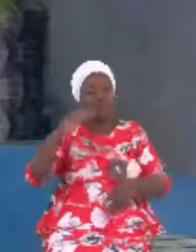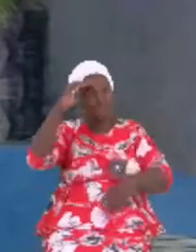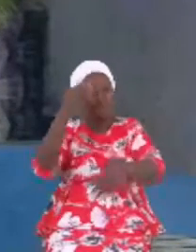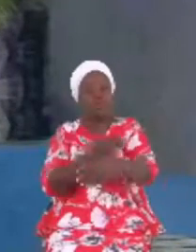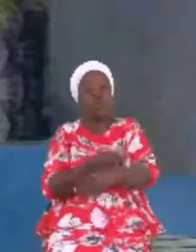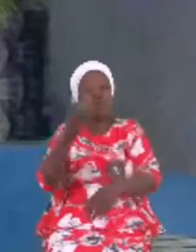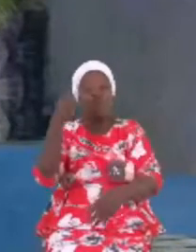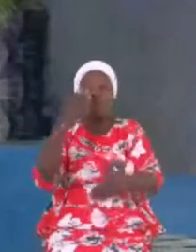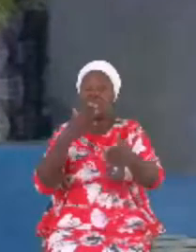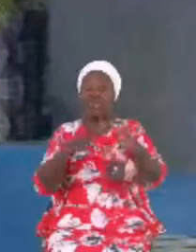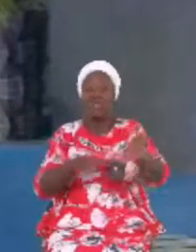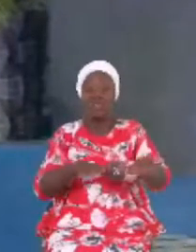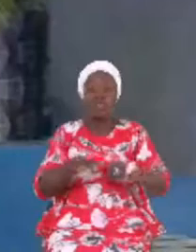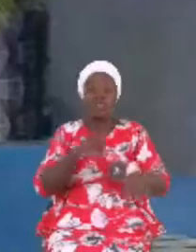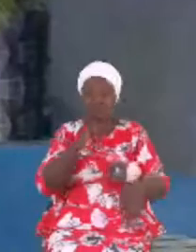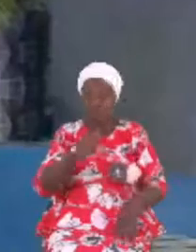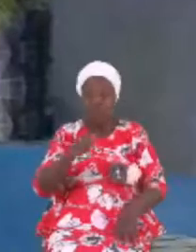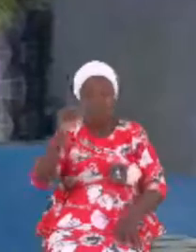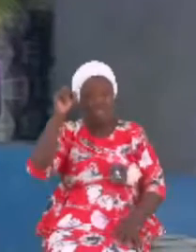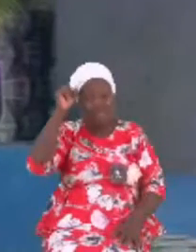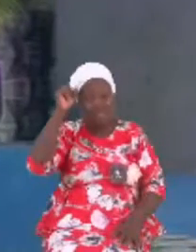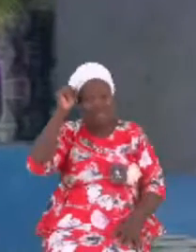mort. C'est pas qu'il est mort.